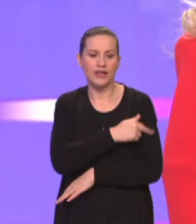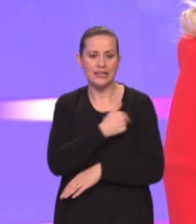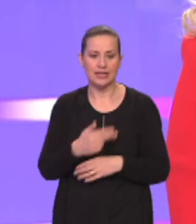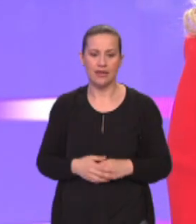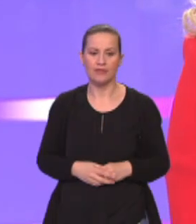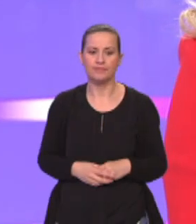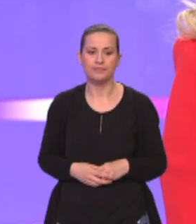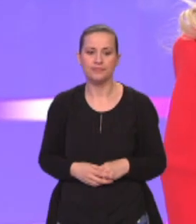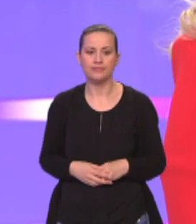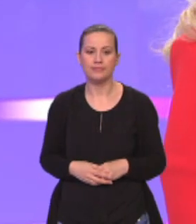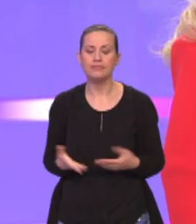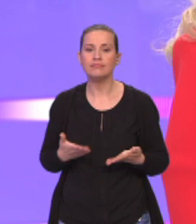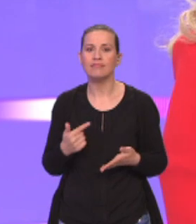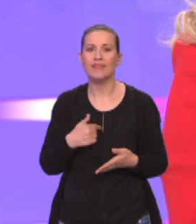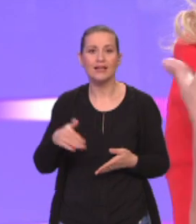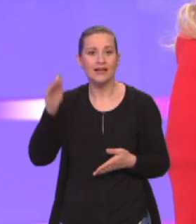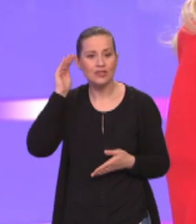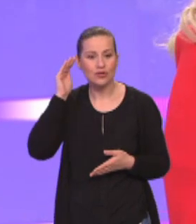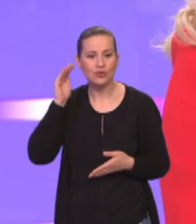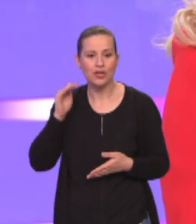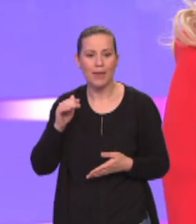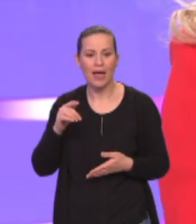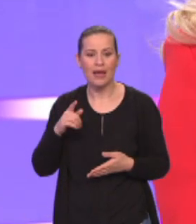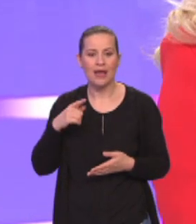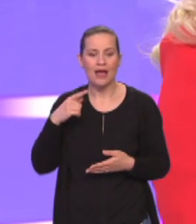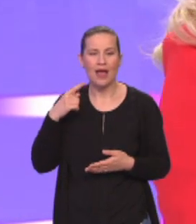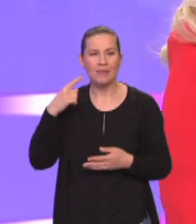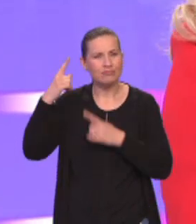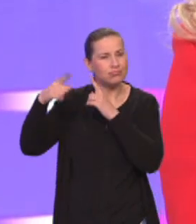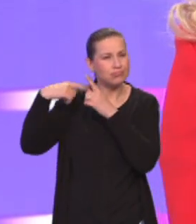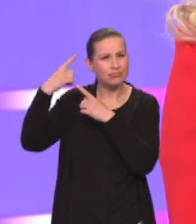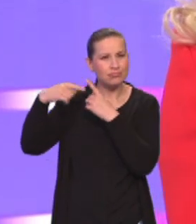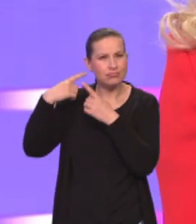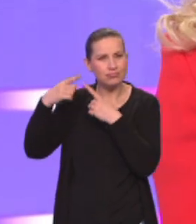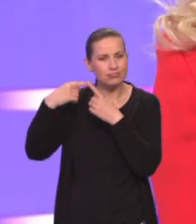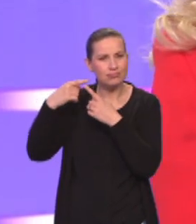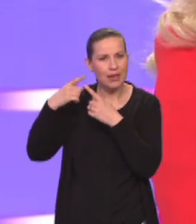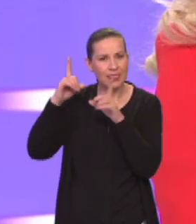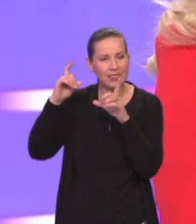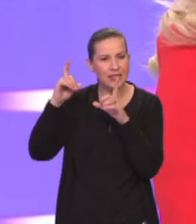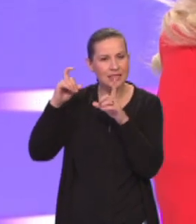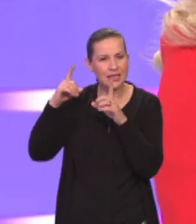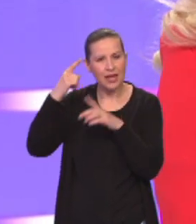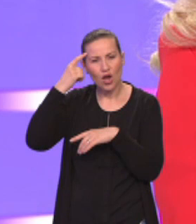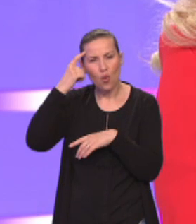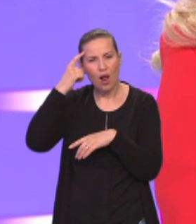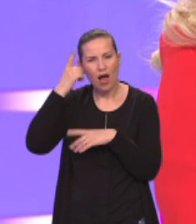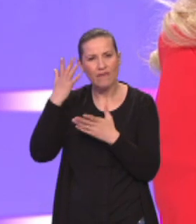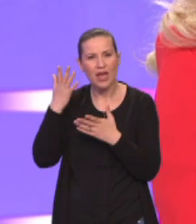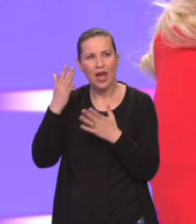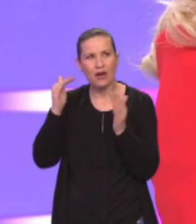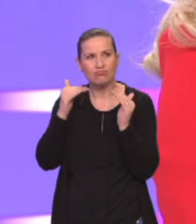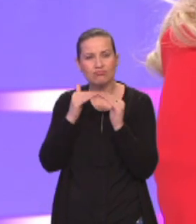ovako slušam, meni tak, vrti se film, vrte mi se te slike.